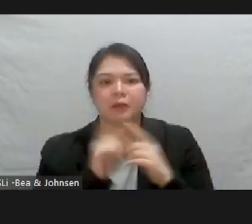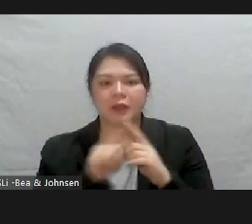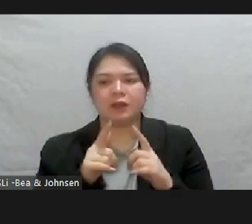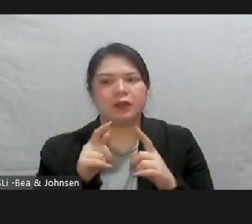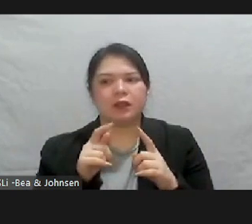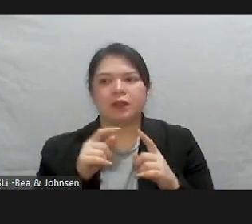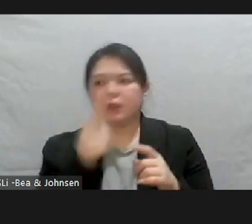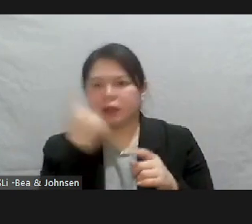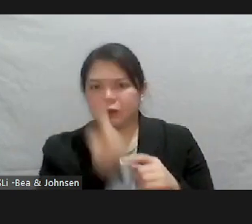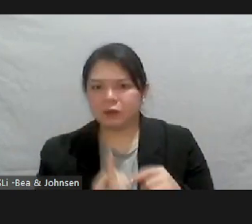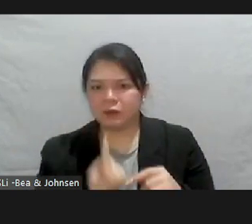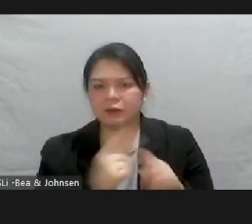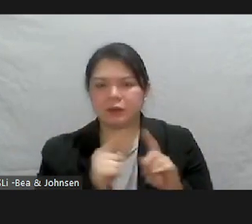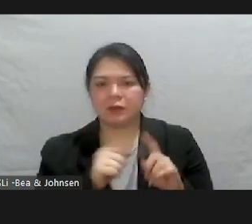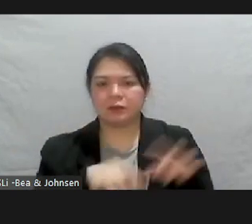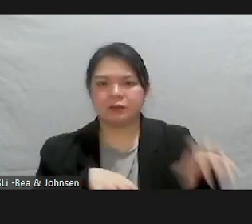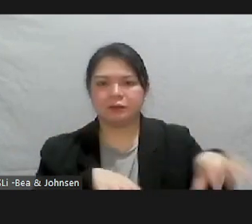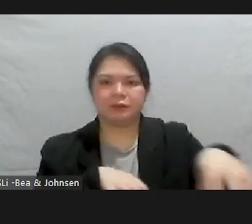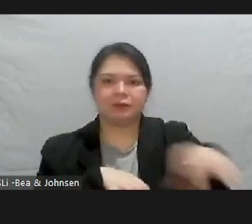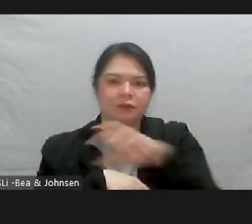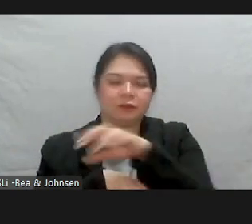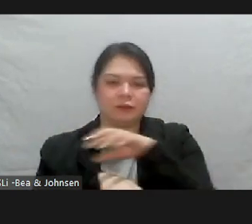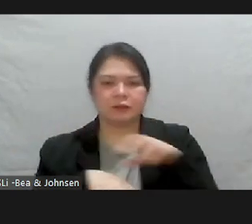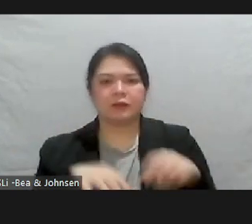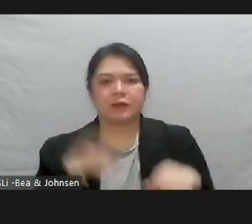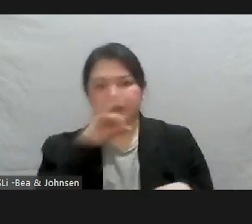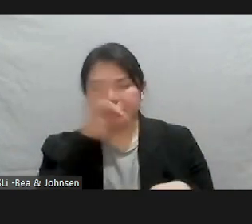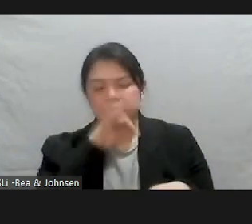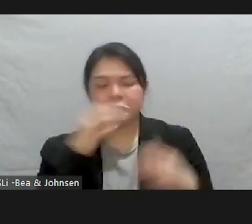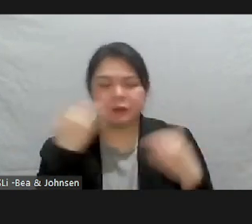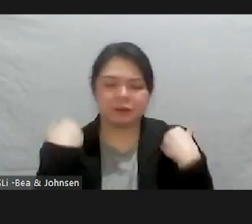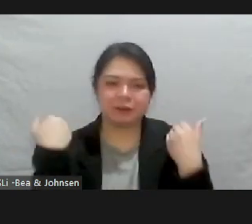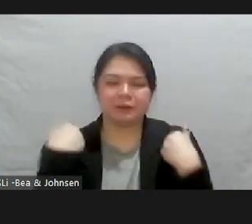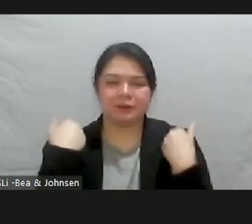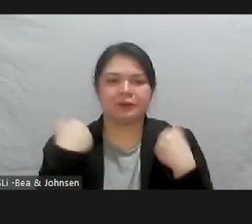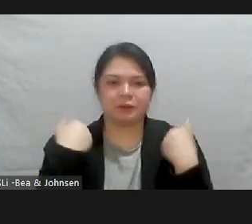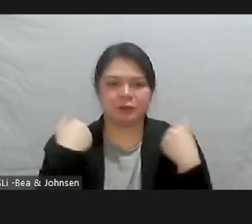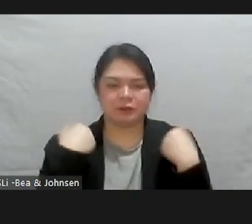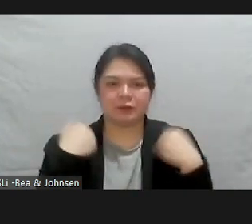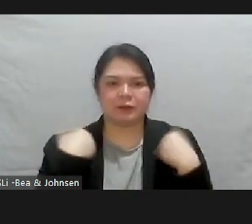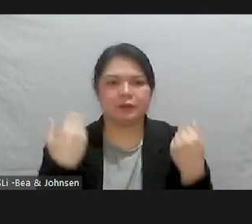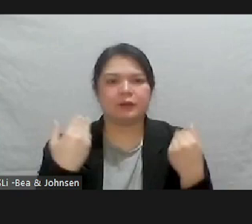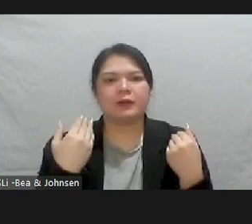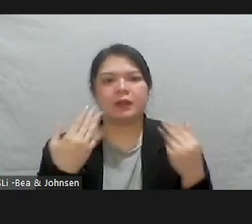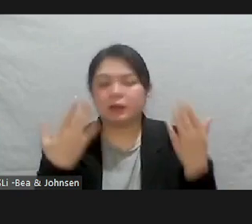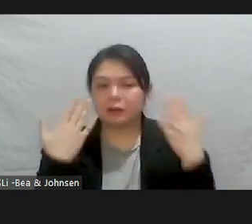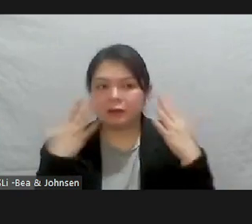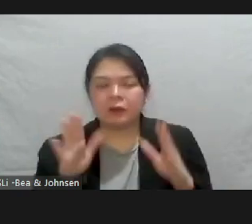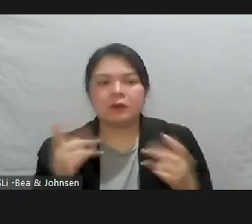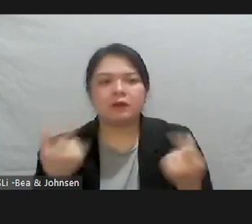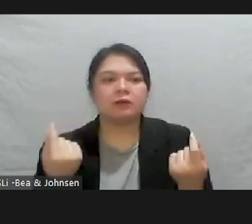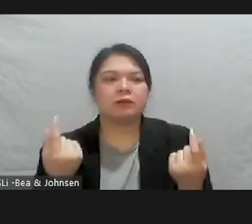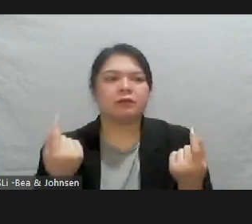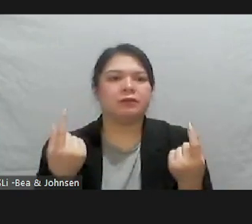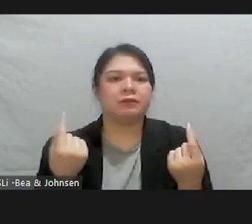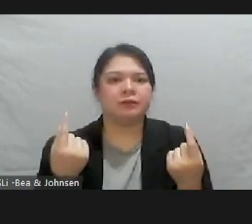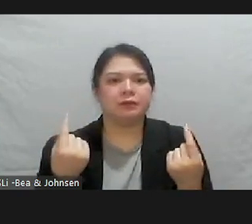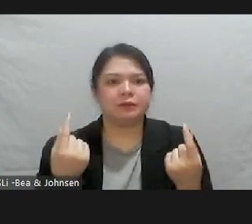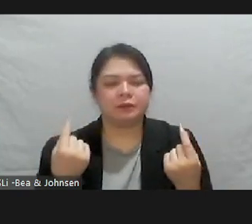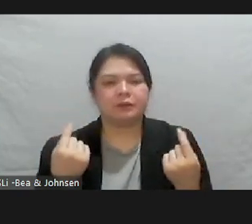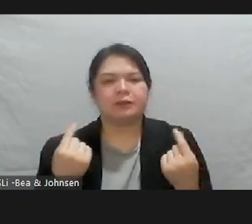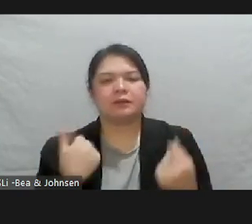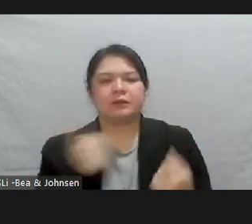mamamayan Pilipino, no? Ang mga kabataang hindi nabihasa sa